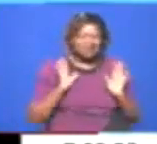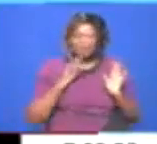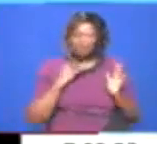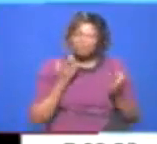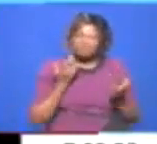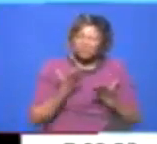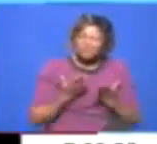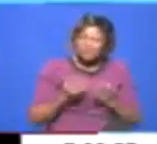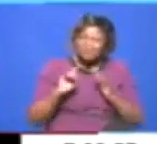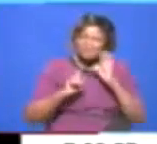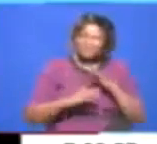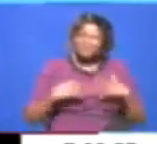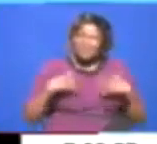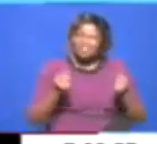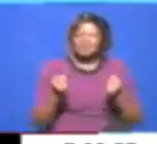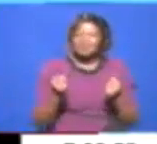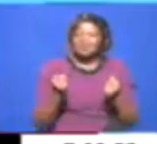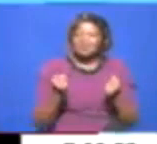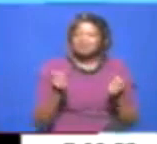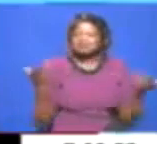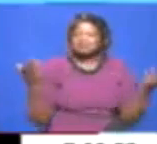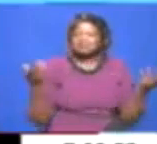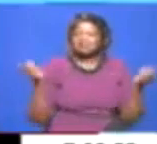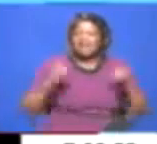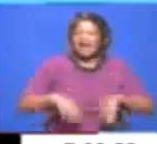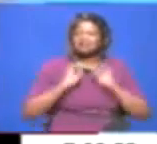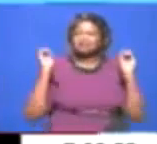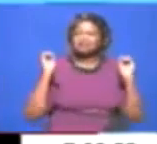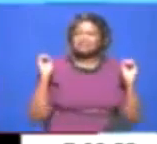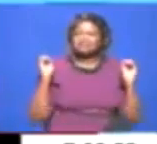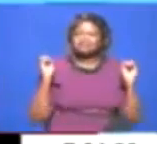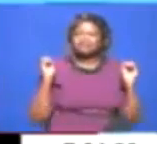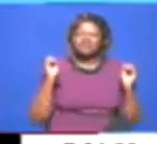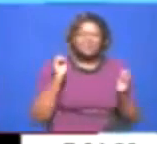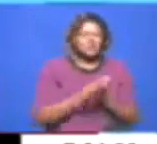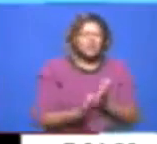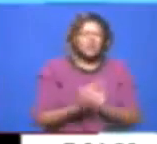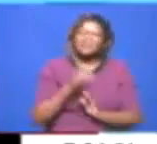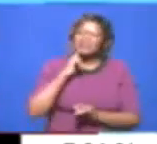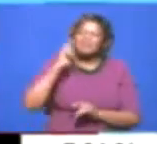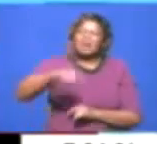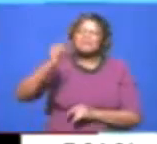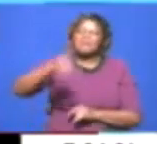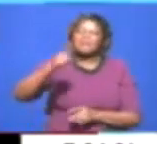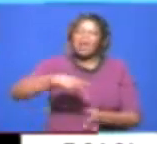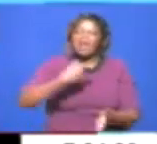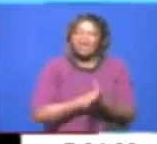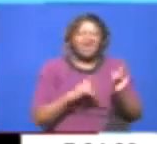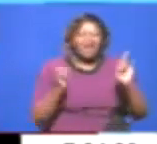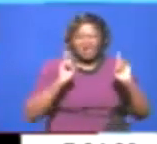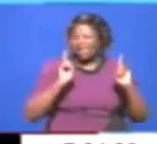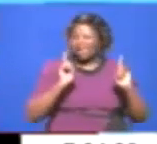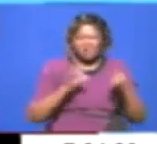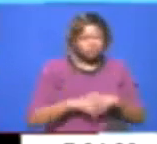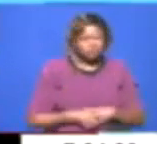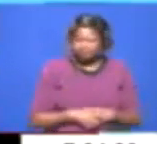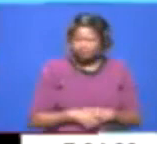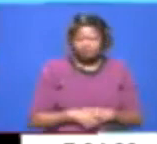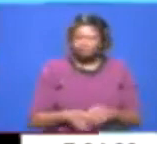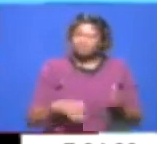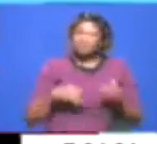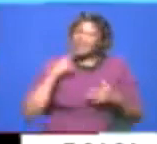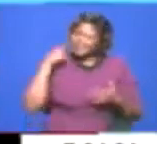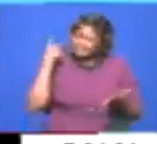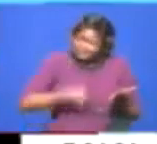service in the Ministry of Health, don't come. Nobody is saying that you must be vaccinated. No, absolutely not. All I am